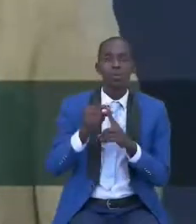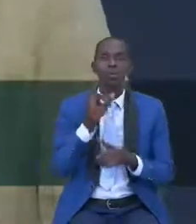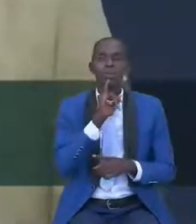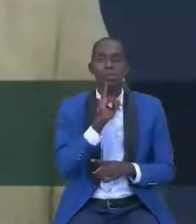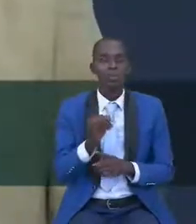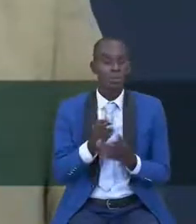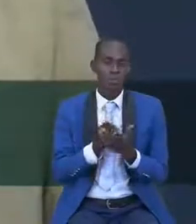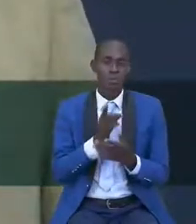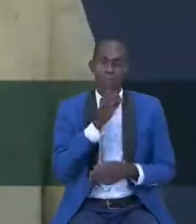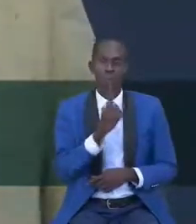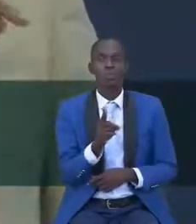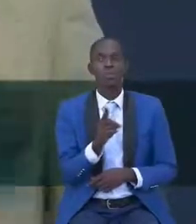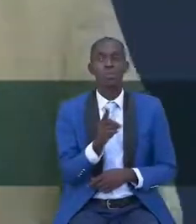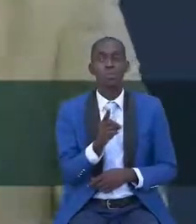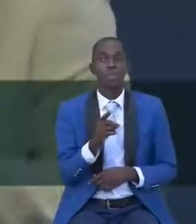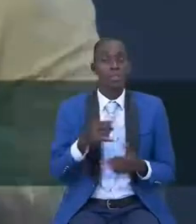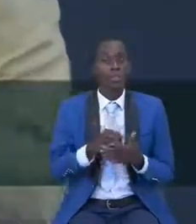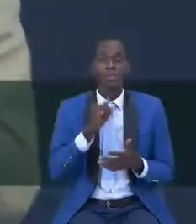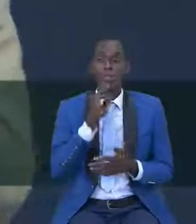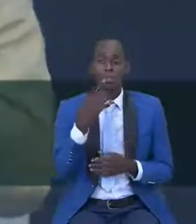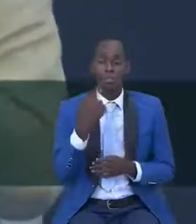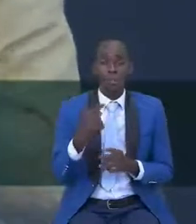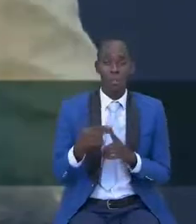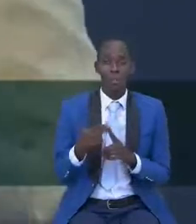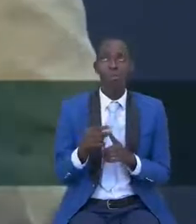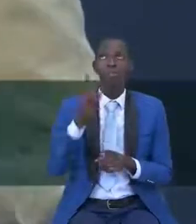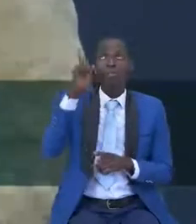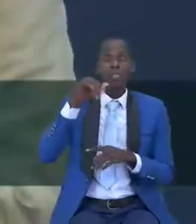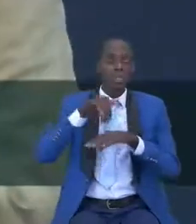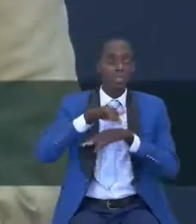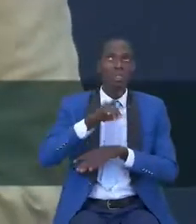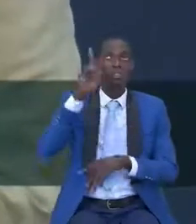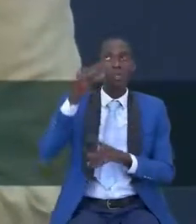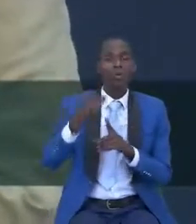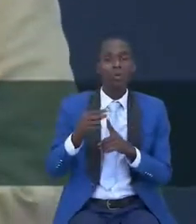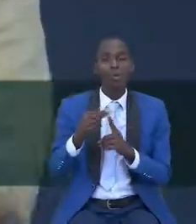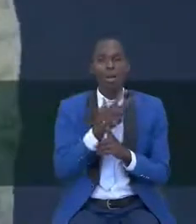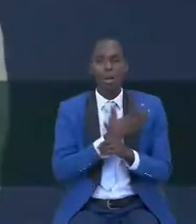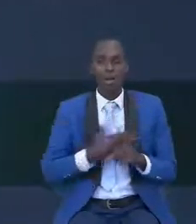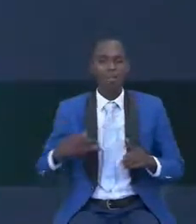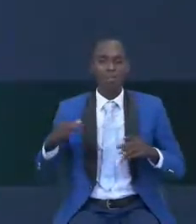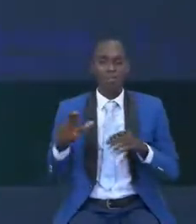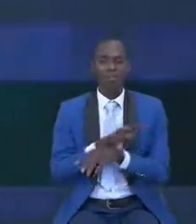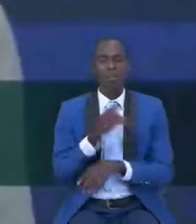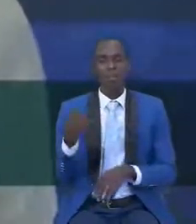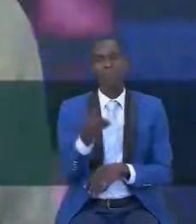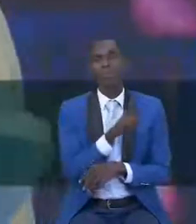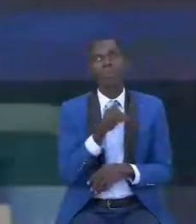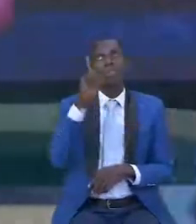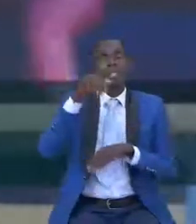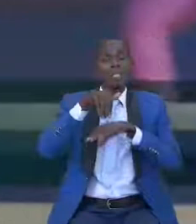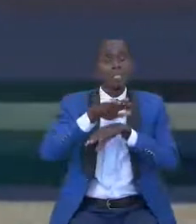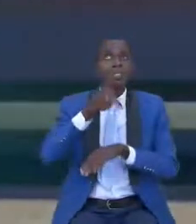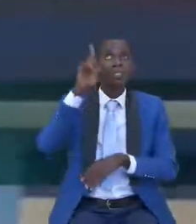Sanctifie-les par ta parole, ta vérité. Ta parole est la vérité. C'est la parole. Il envoie sa